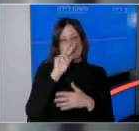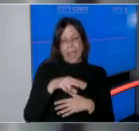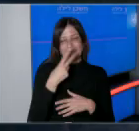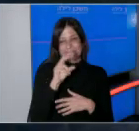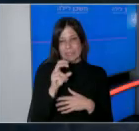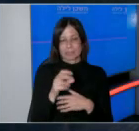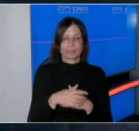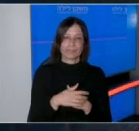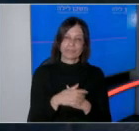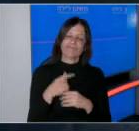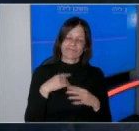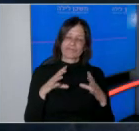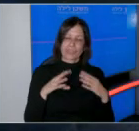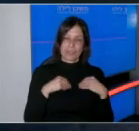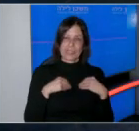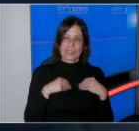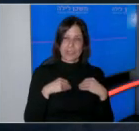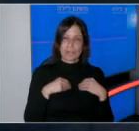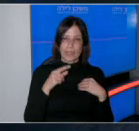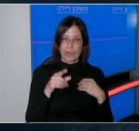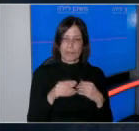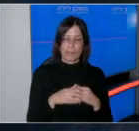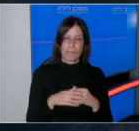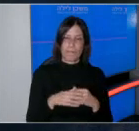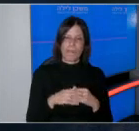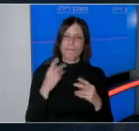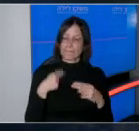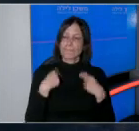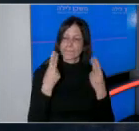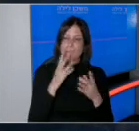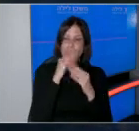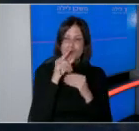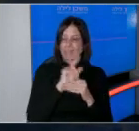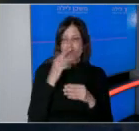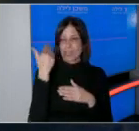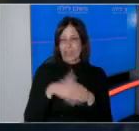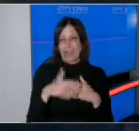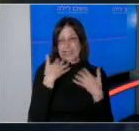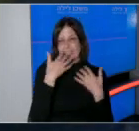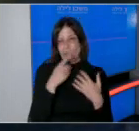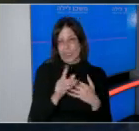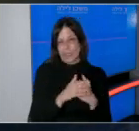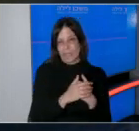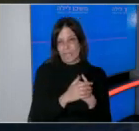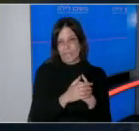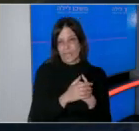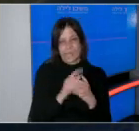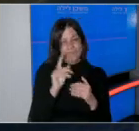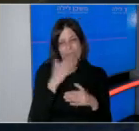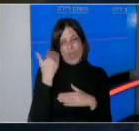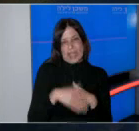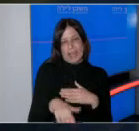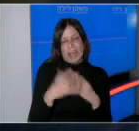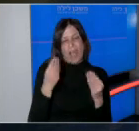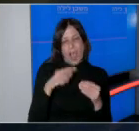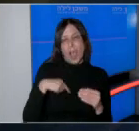כן, זה מטורף, אני מסכים איתך. אירן אידלסיים, תודה רבה שהצטרפת אלינו, אנחנו נחזור לדבר על זה, כי זה לא נגמר הסיפור הזה. לא ייגמר עוד הרבה